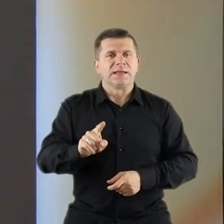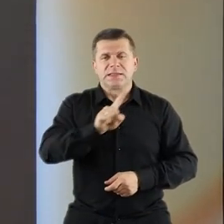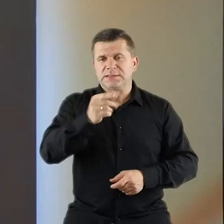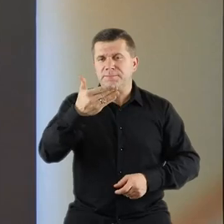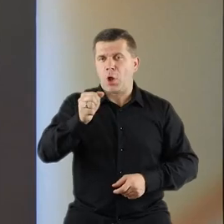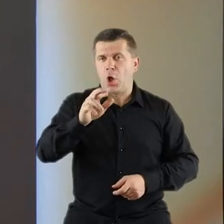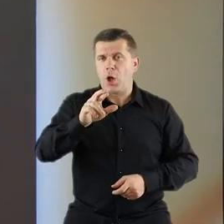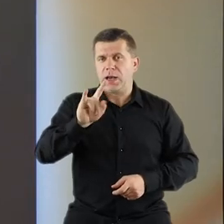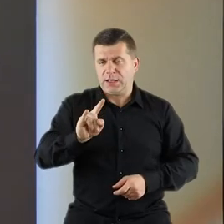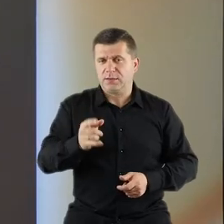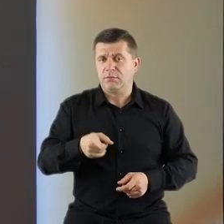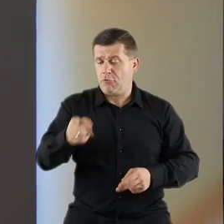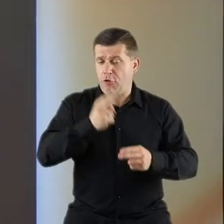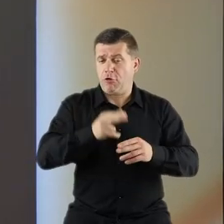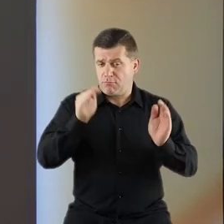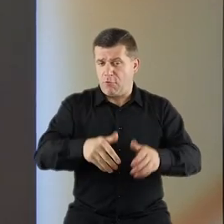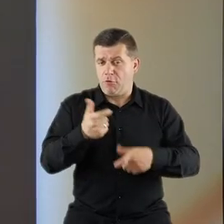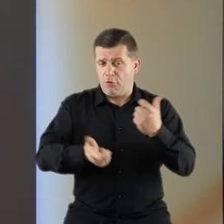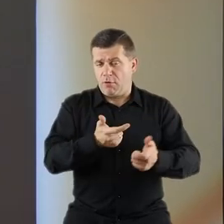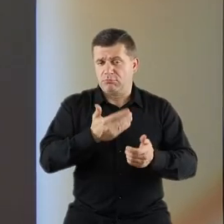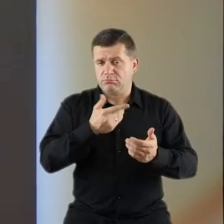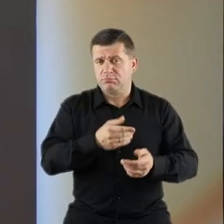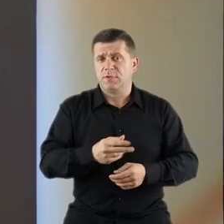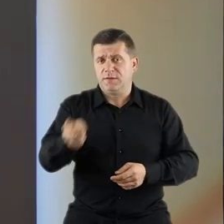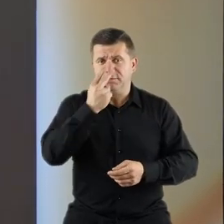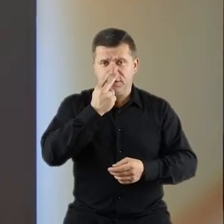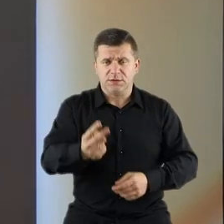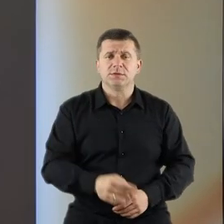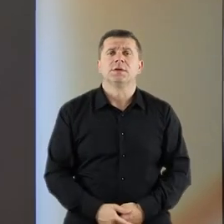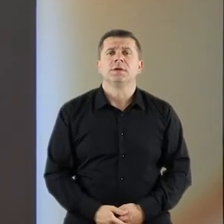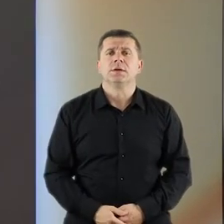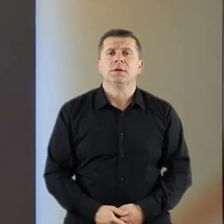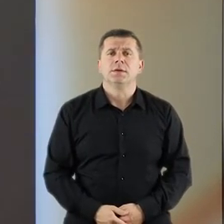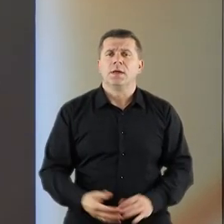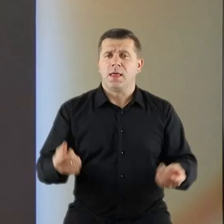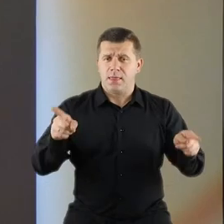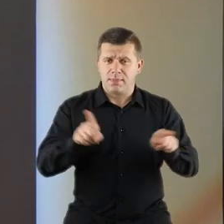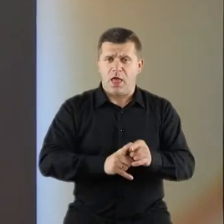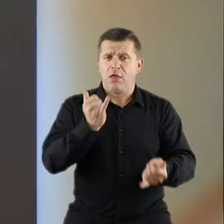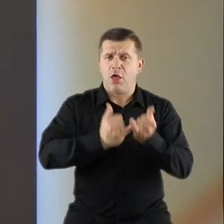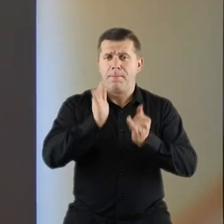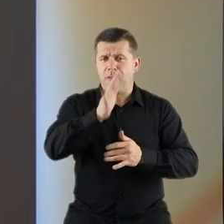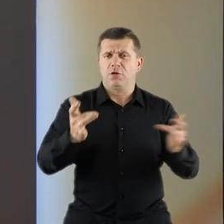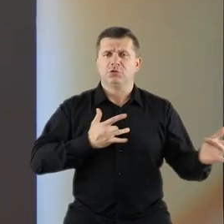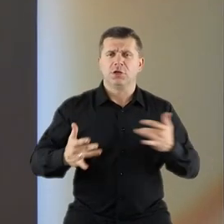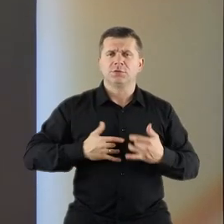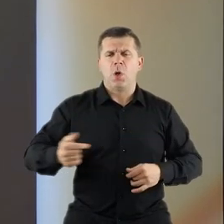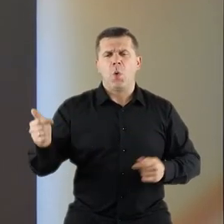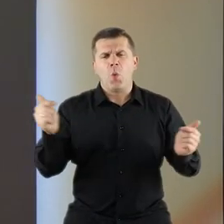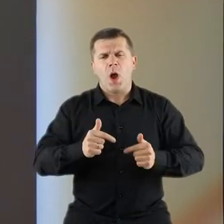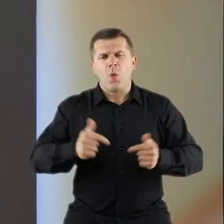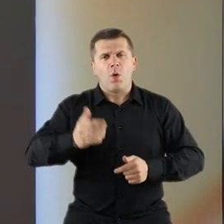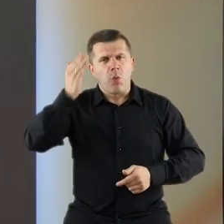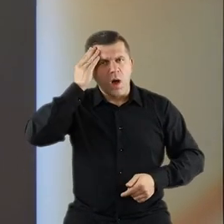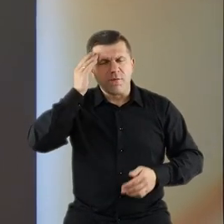mogą te choroby sprowadzać jak państwo widzą też jeśli ktoś cierpi na kolkę